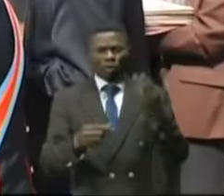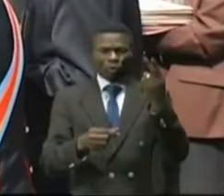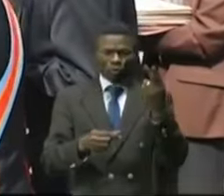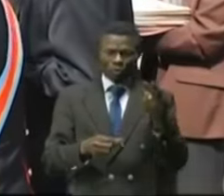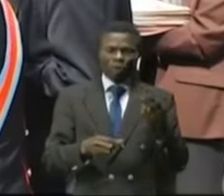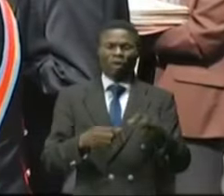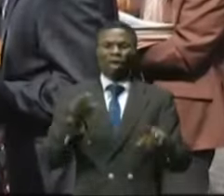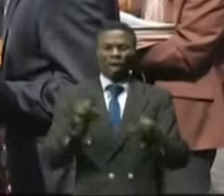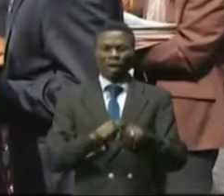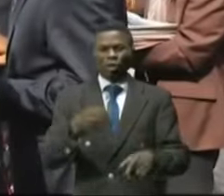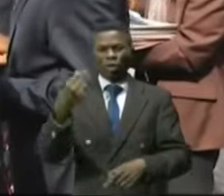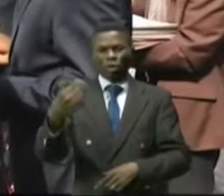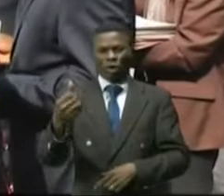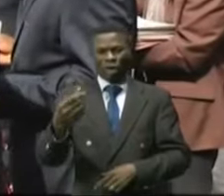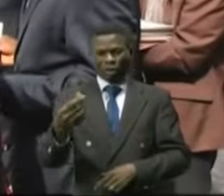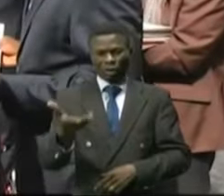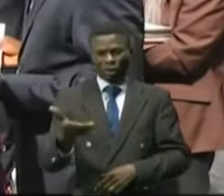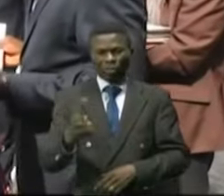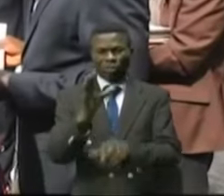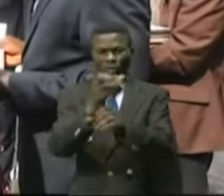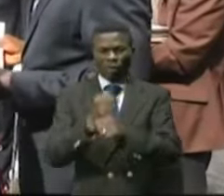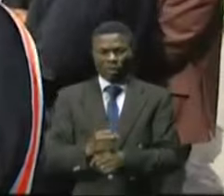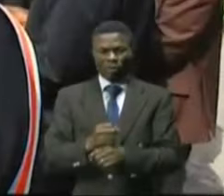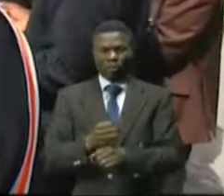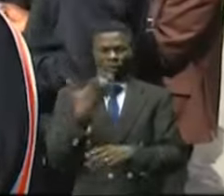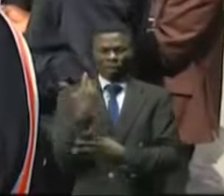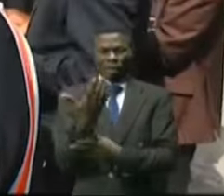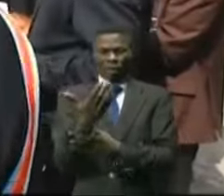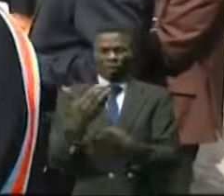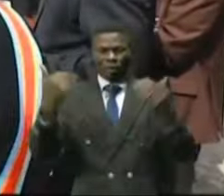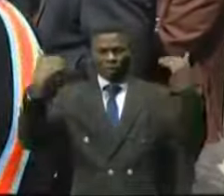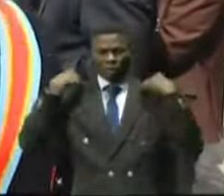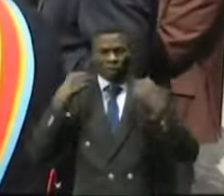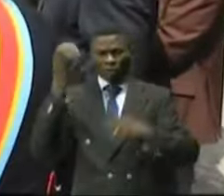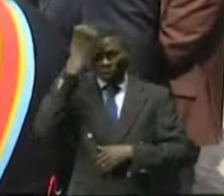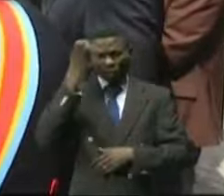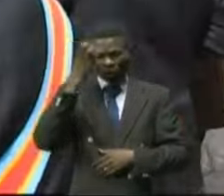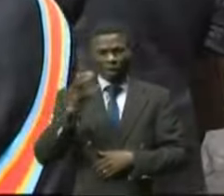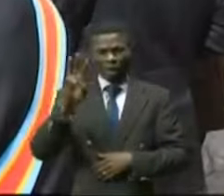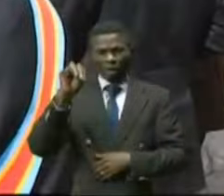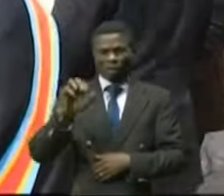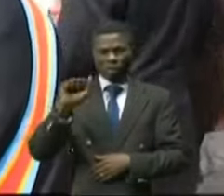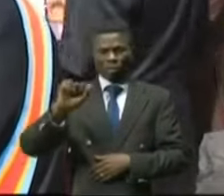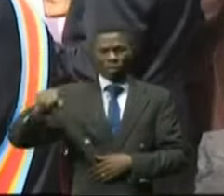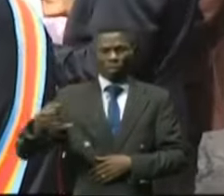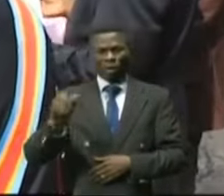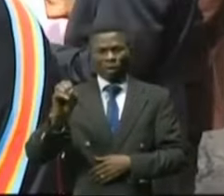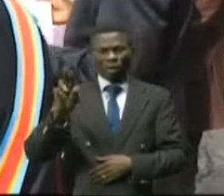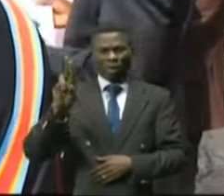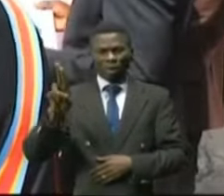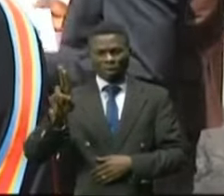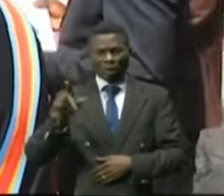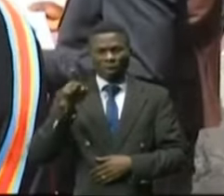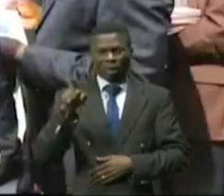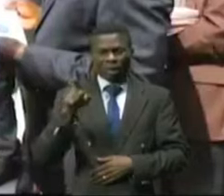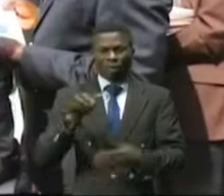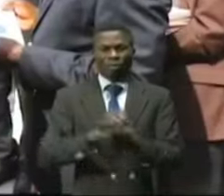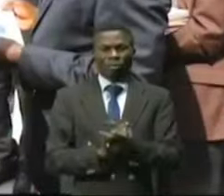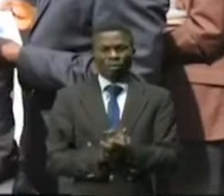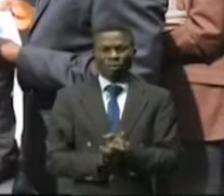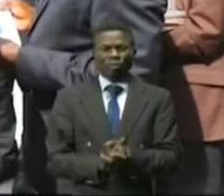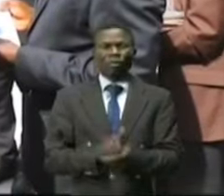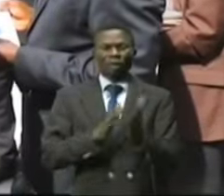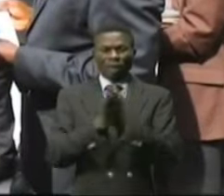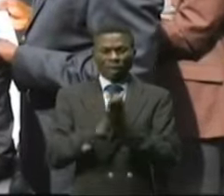mérite civique reçues de main du chancelier des ordres nationaux, le général-major André Matute Zouloa Kamasoboa,